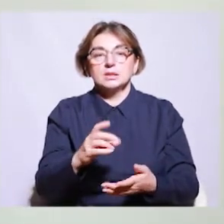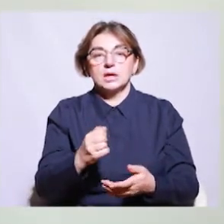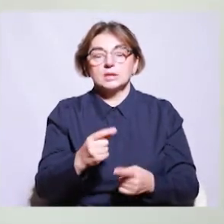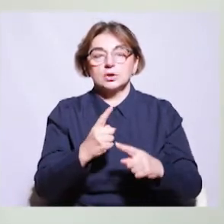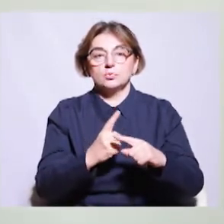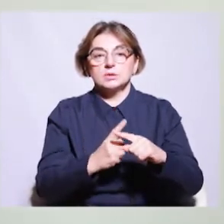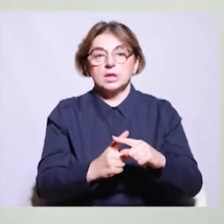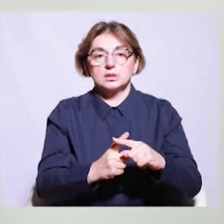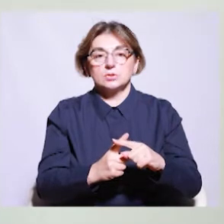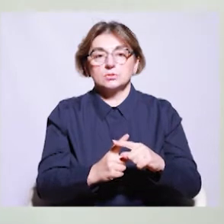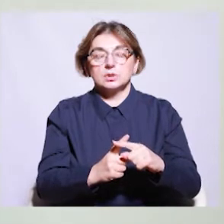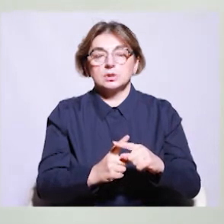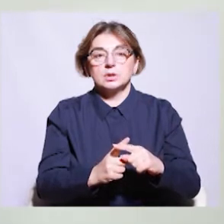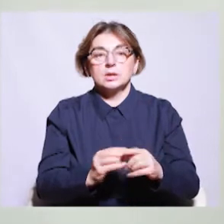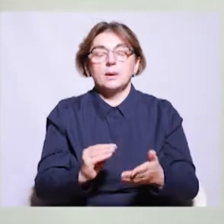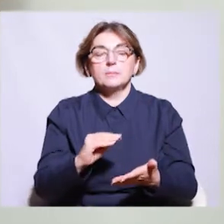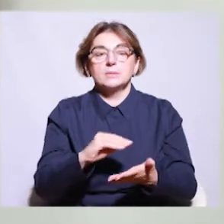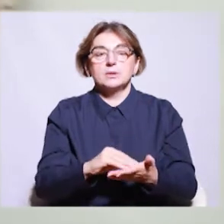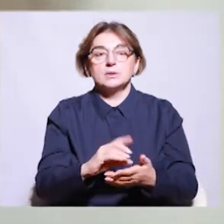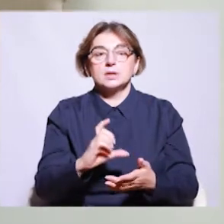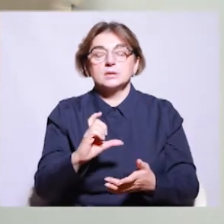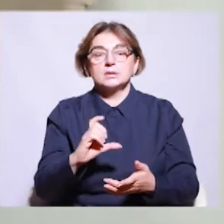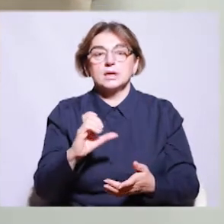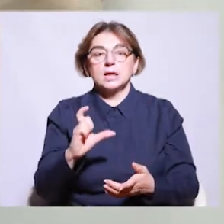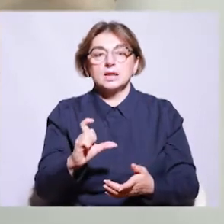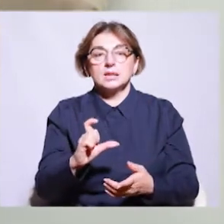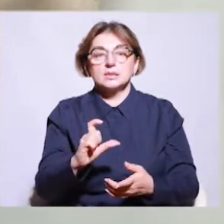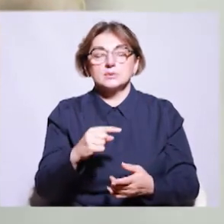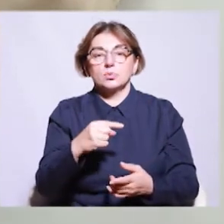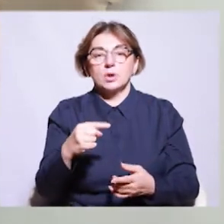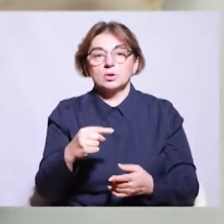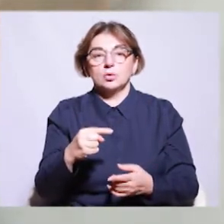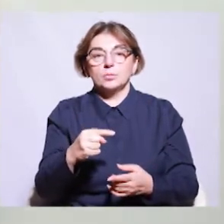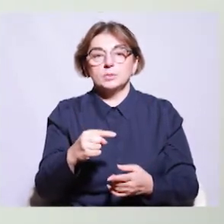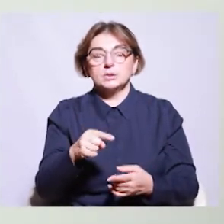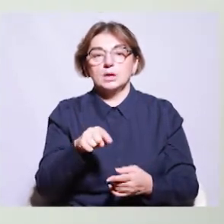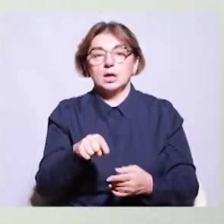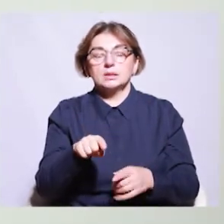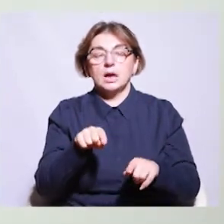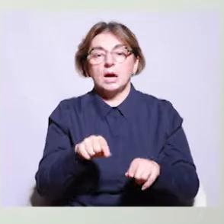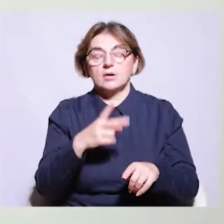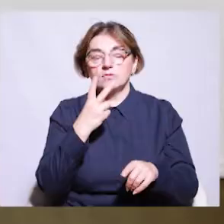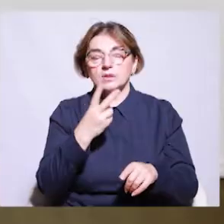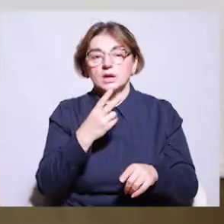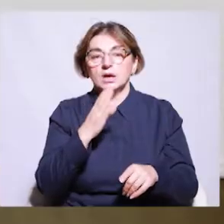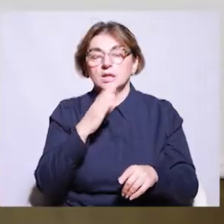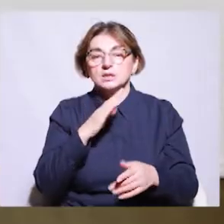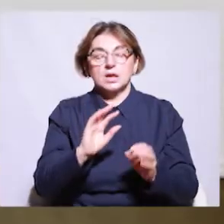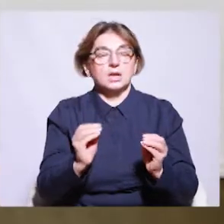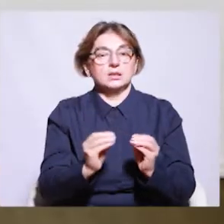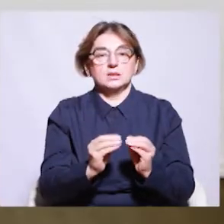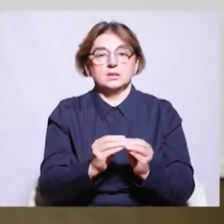ნატრიუმის დადებითი იონი და ქლორის უარყოფითი იონი და არ განიცდის დისოციაციას, როგორც ვიცით წყალი. ჩვენ